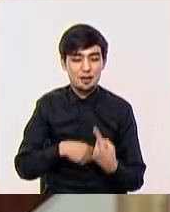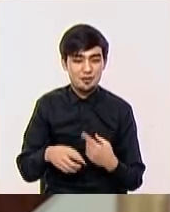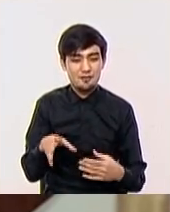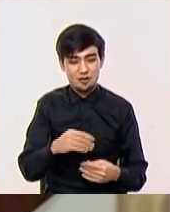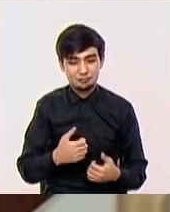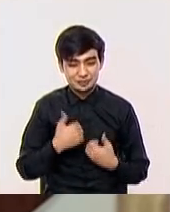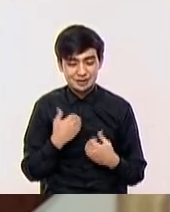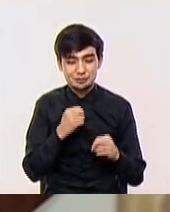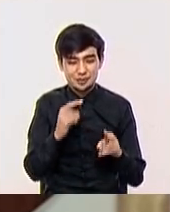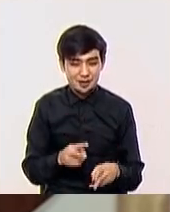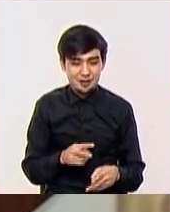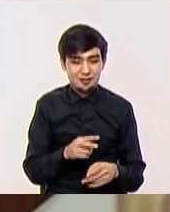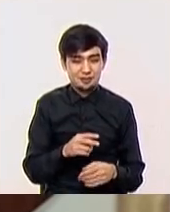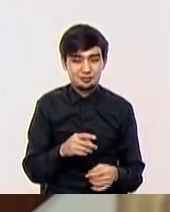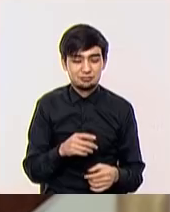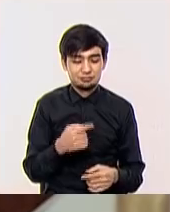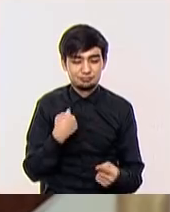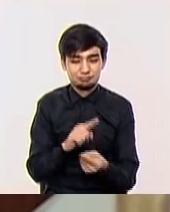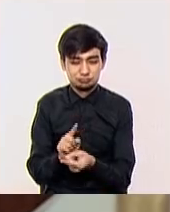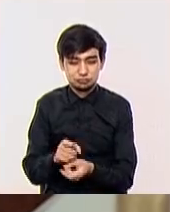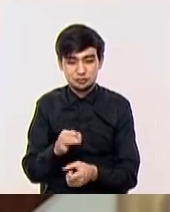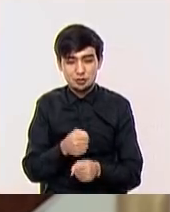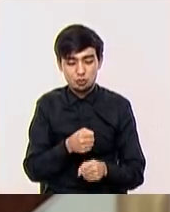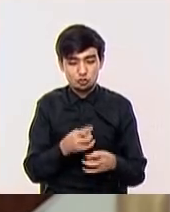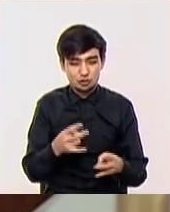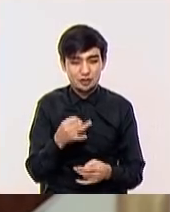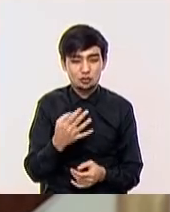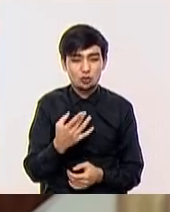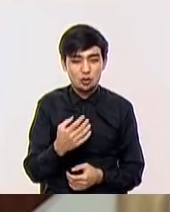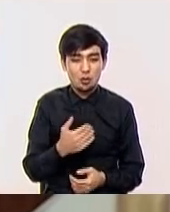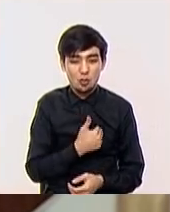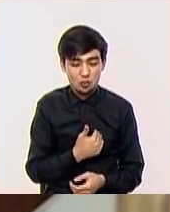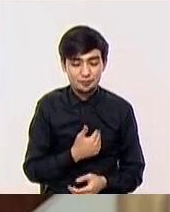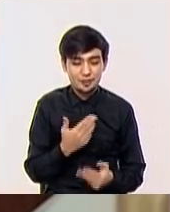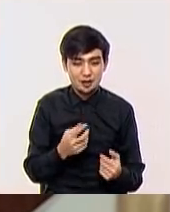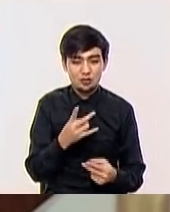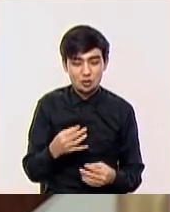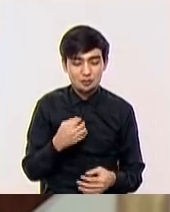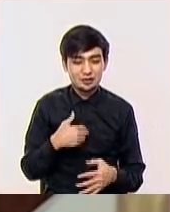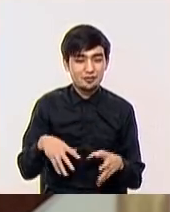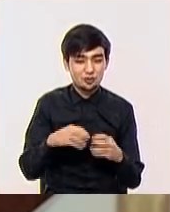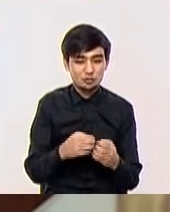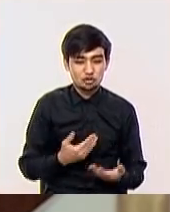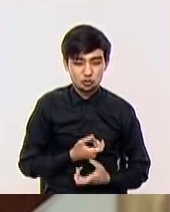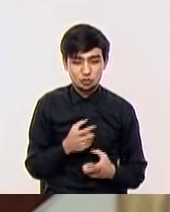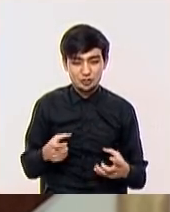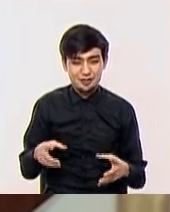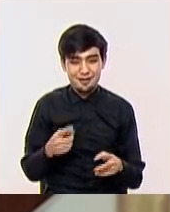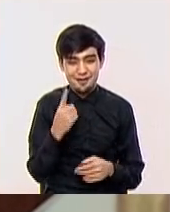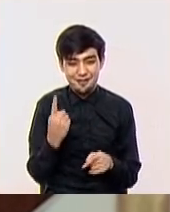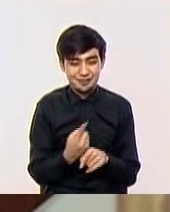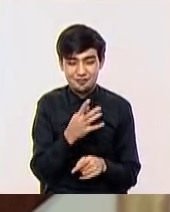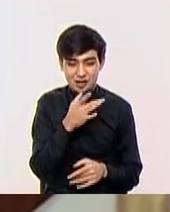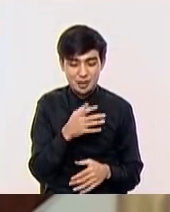барлық мүдделі тараптармен жүйелі түрде жұмыс істеуіміз керек. Қанша қаласақ та өңірдің барлық тұрғындарын бір